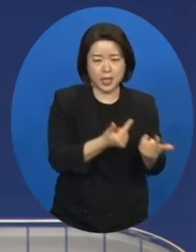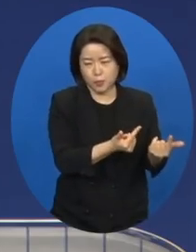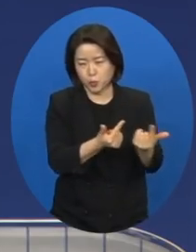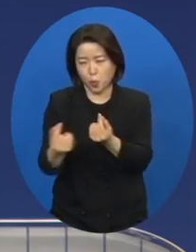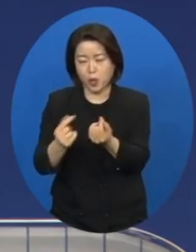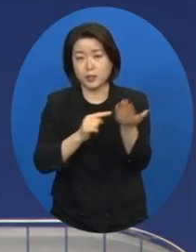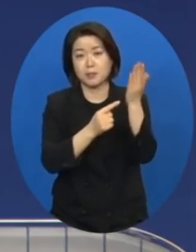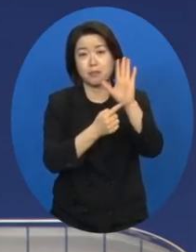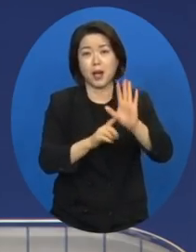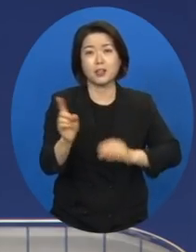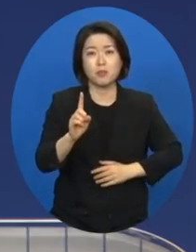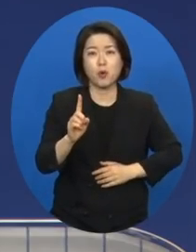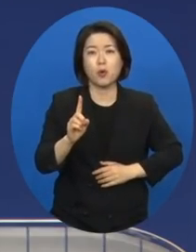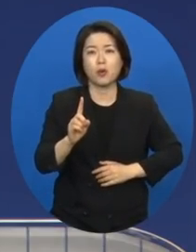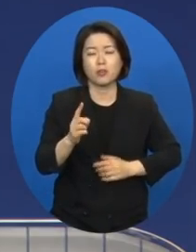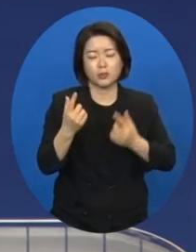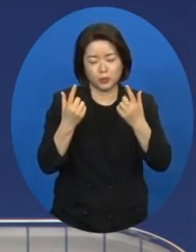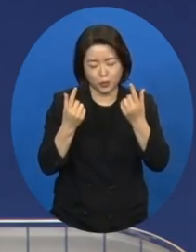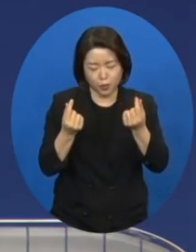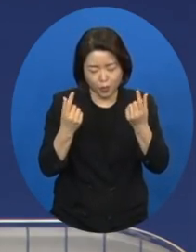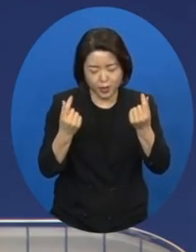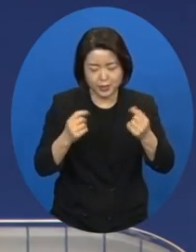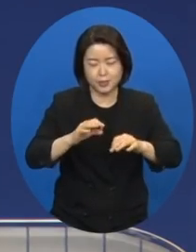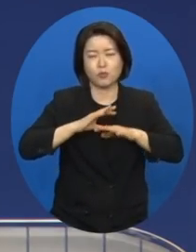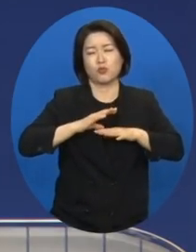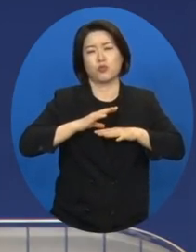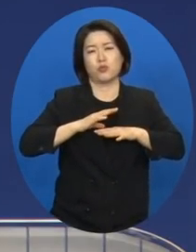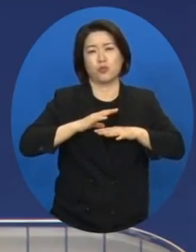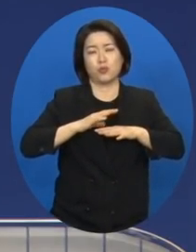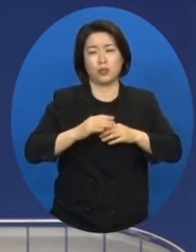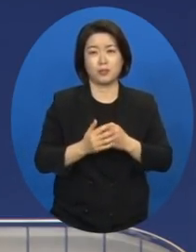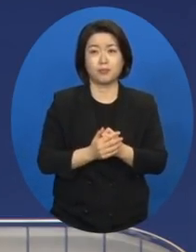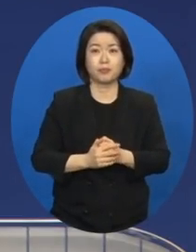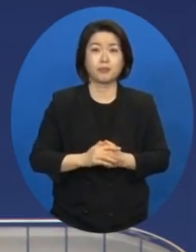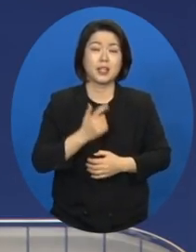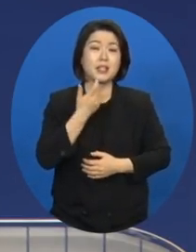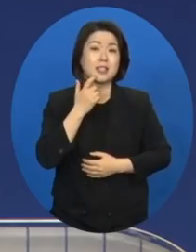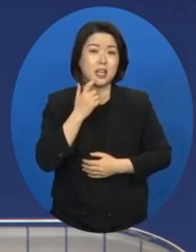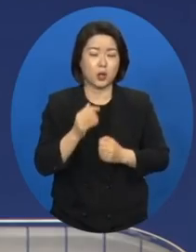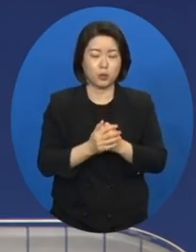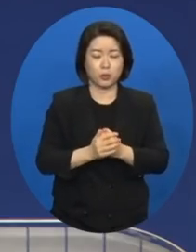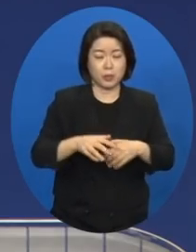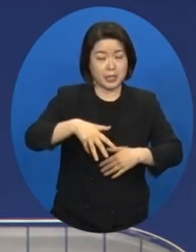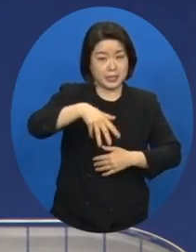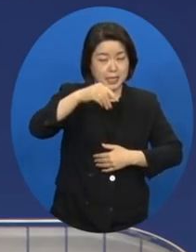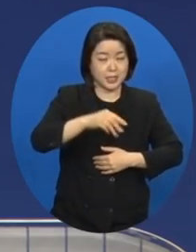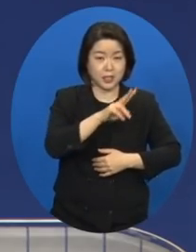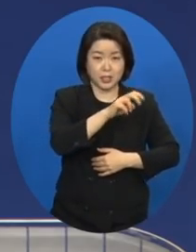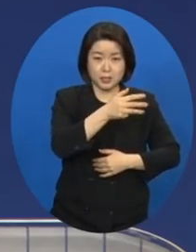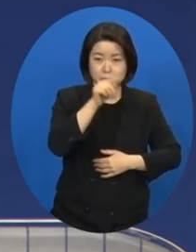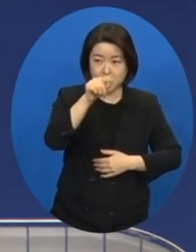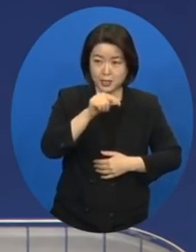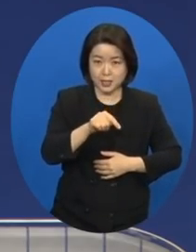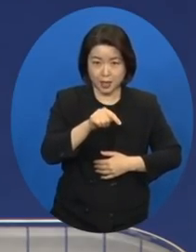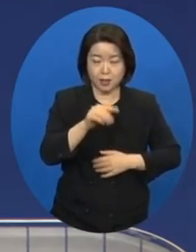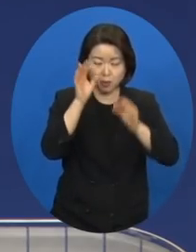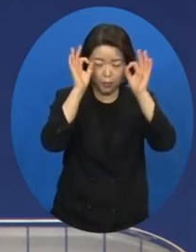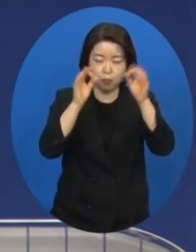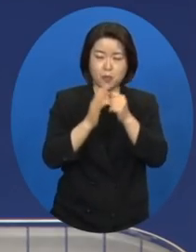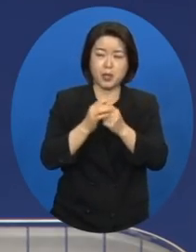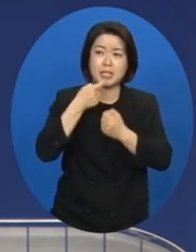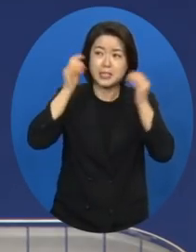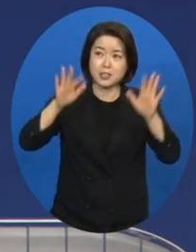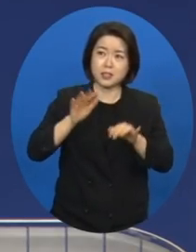다 두려워했다라는 겁니다. 예를 들어서 야곱도 창세기 28장에서 천사가 오르락 내리락 하는 장면을